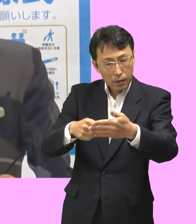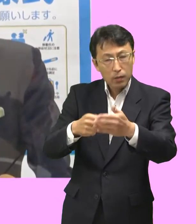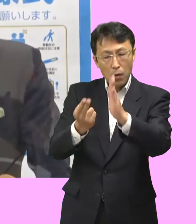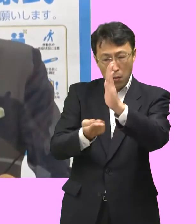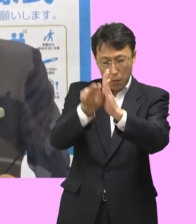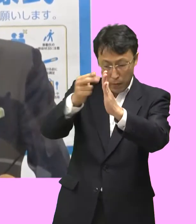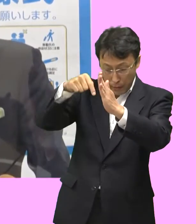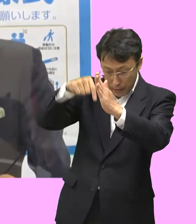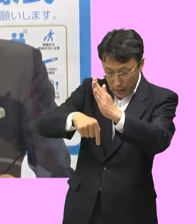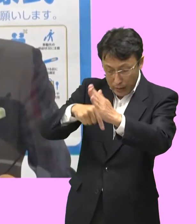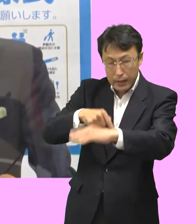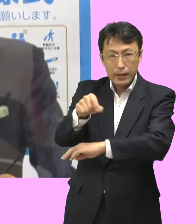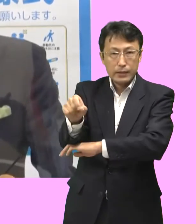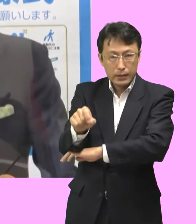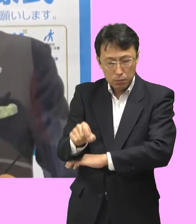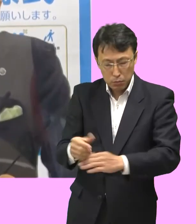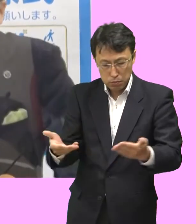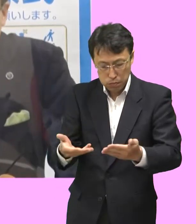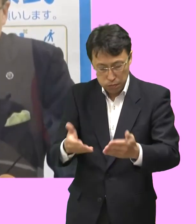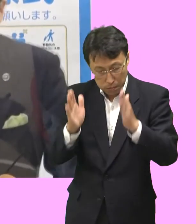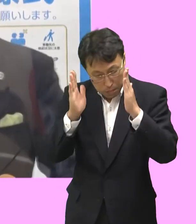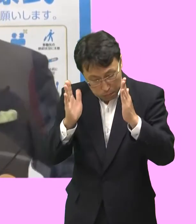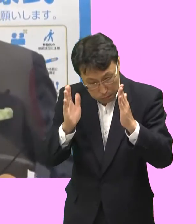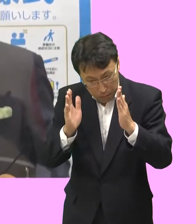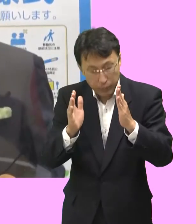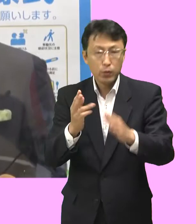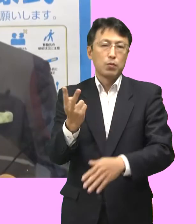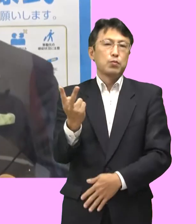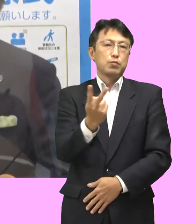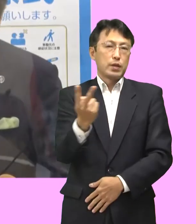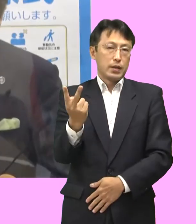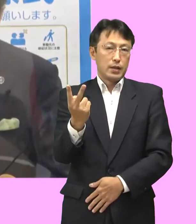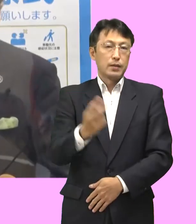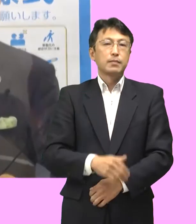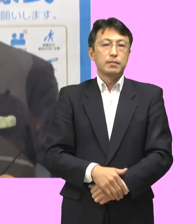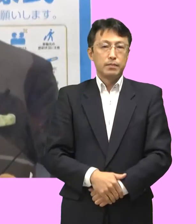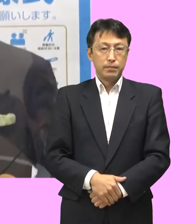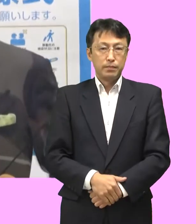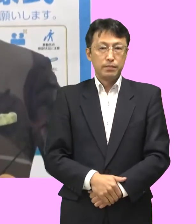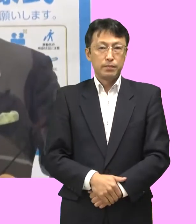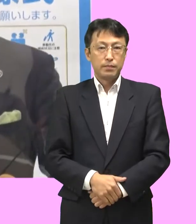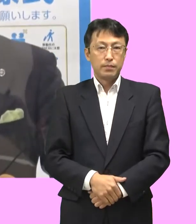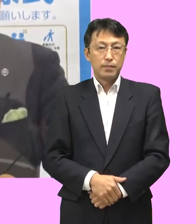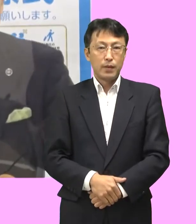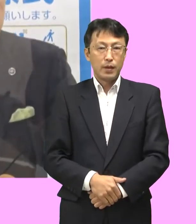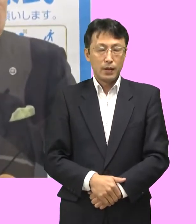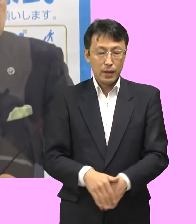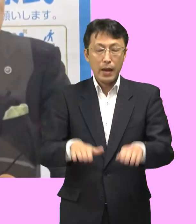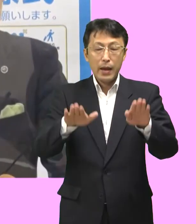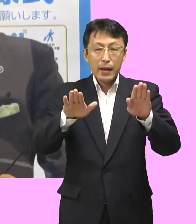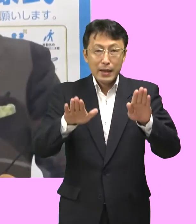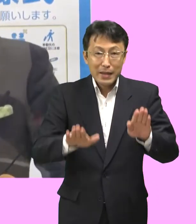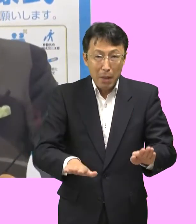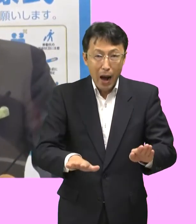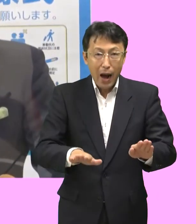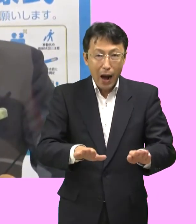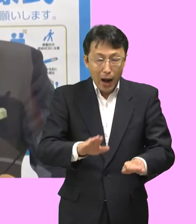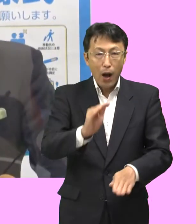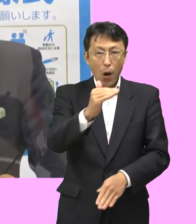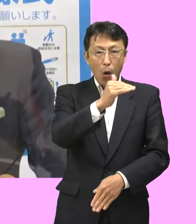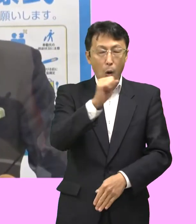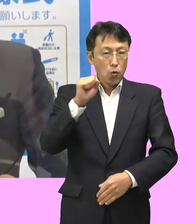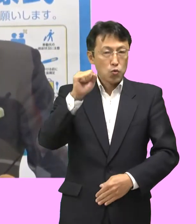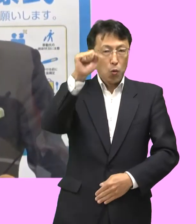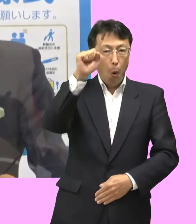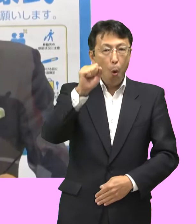たということでありまして、私どもとしてはですね、今、GoTo キャンペーンで人の動きが活